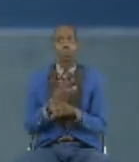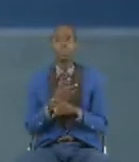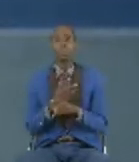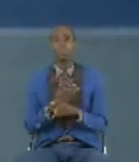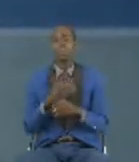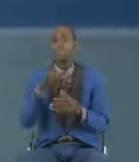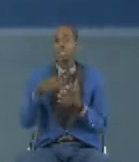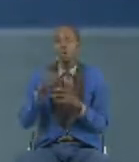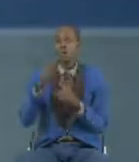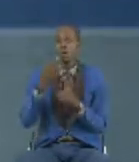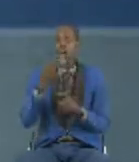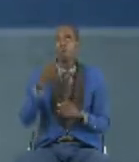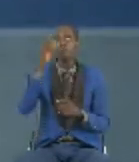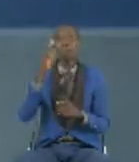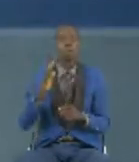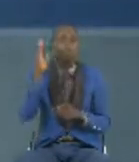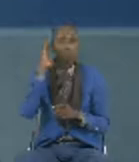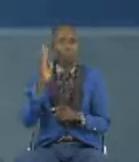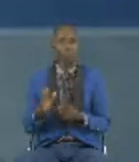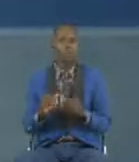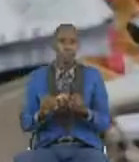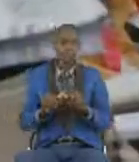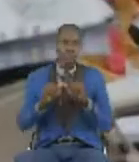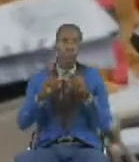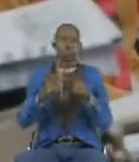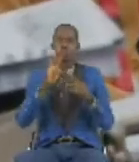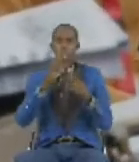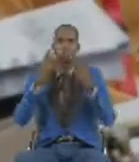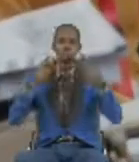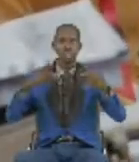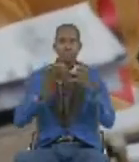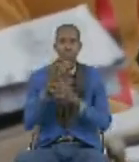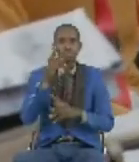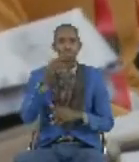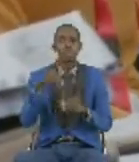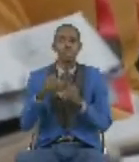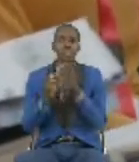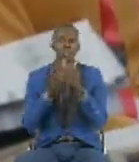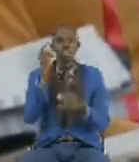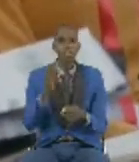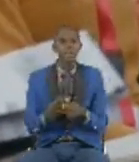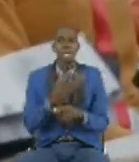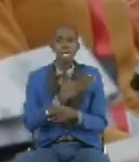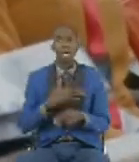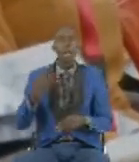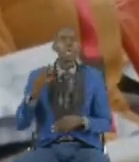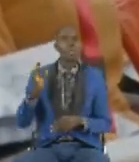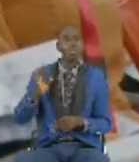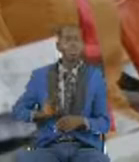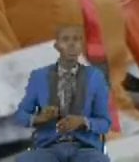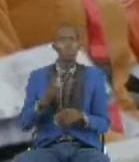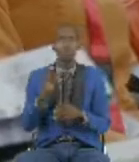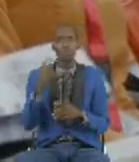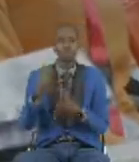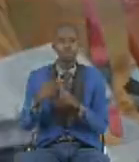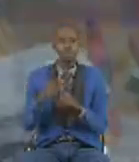cette parole de Dieu va continuer à être proclamée par vous au nom de Jésus. Et les profits de la parole, vous